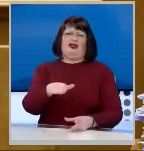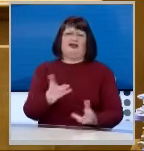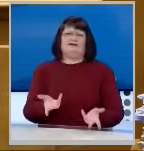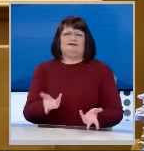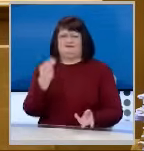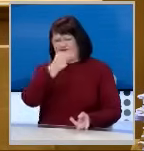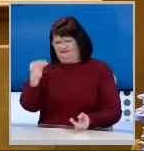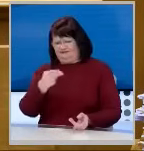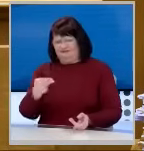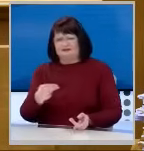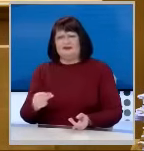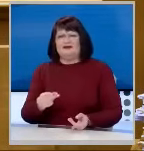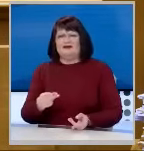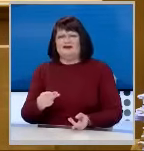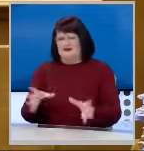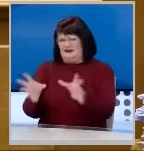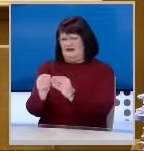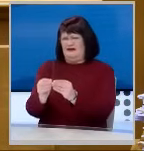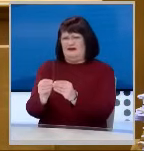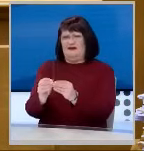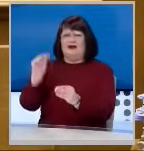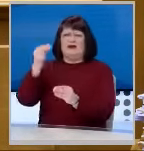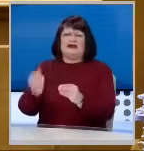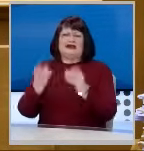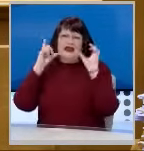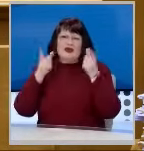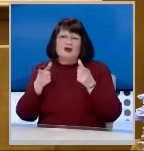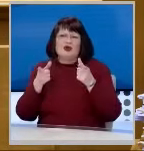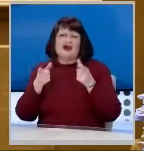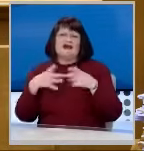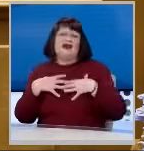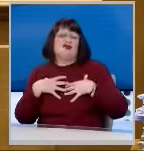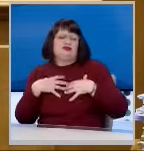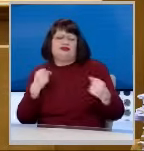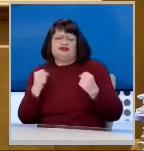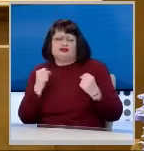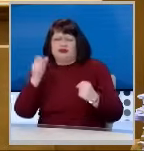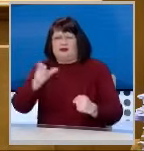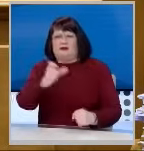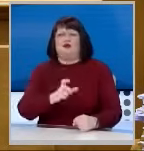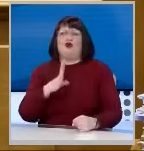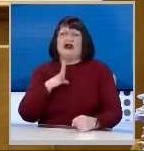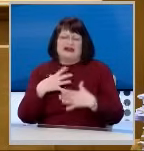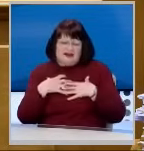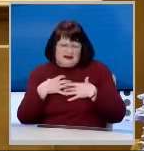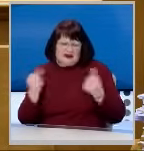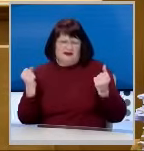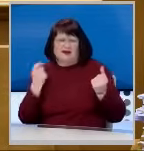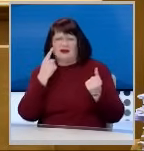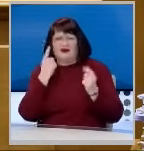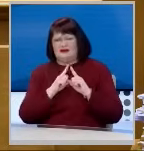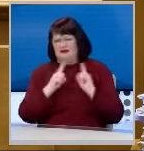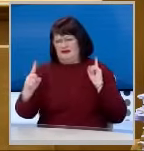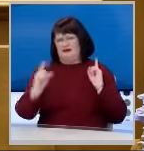χαρακτηρίζουν μόνον εσάς και εσάς και μόνο εξοργίζουν τους πολίτες γιατί δείχνουν την απόσταση που